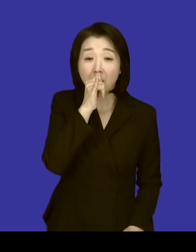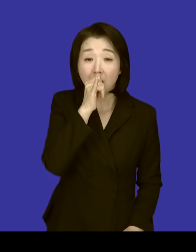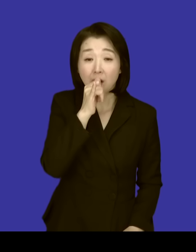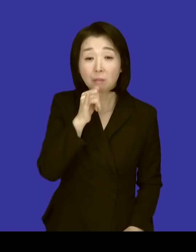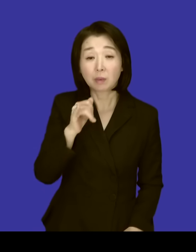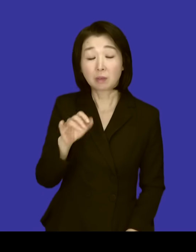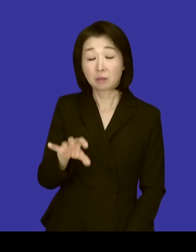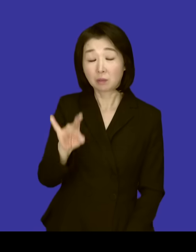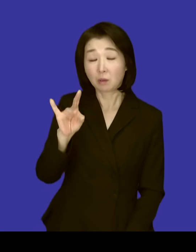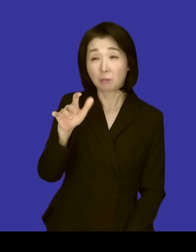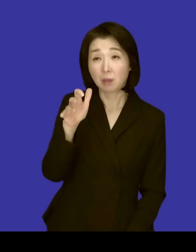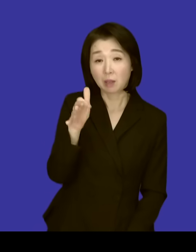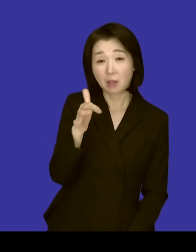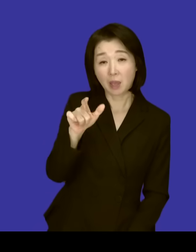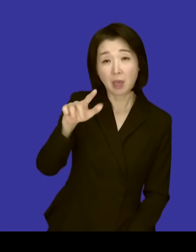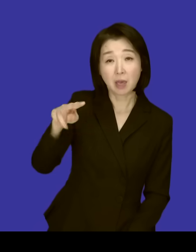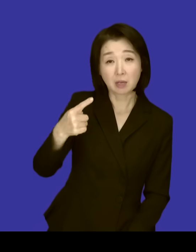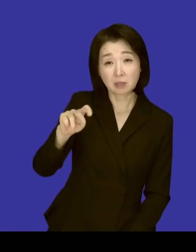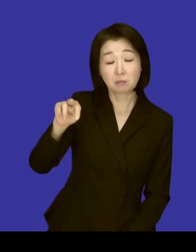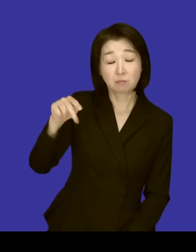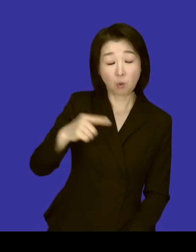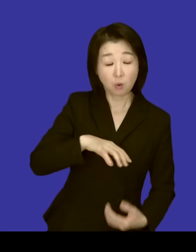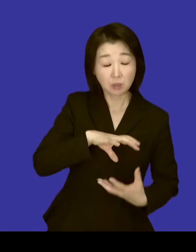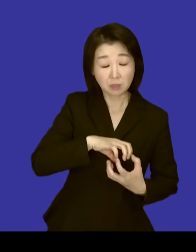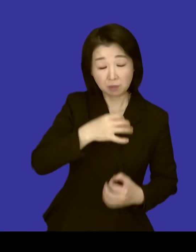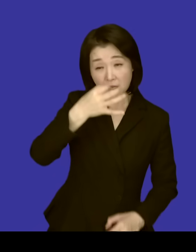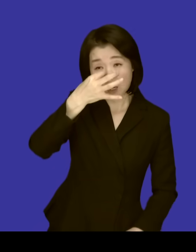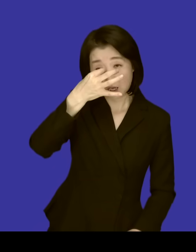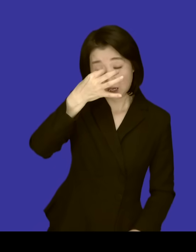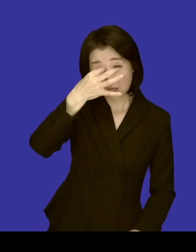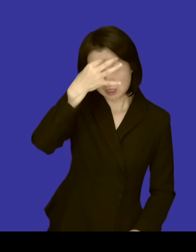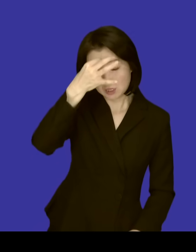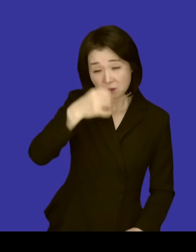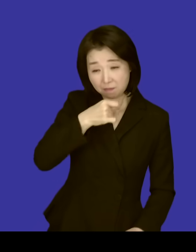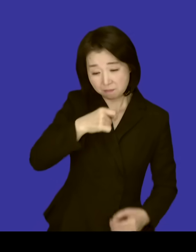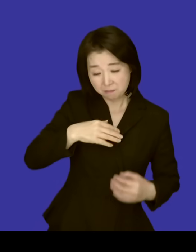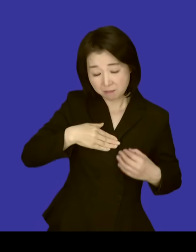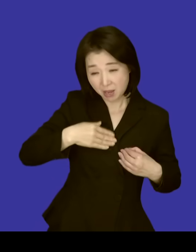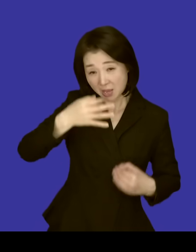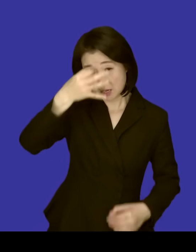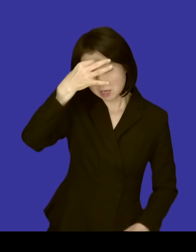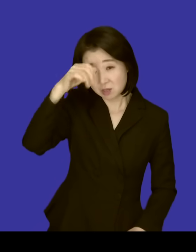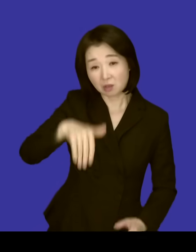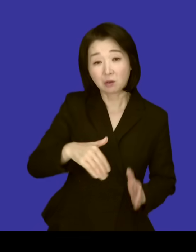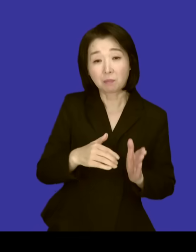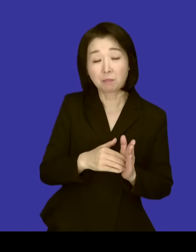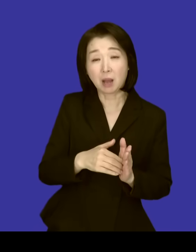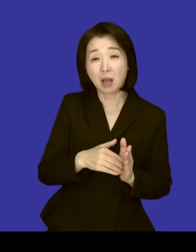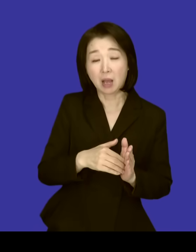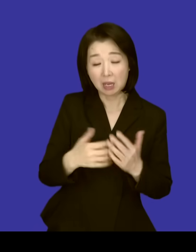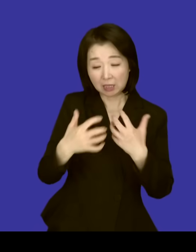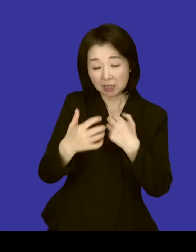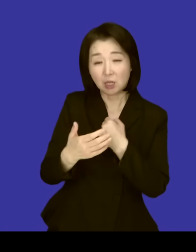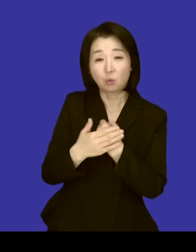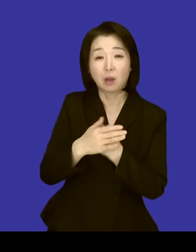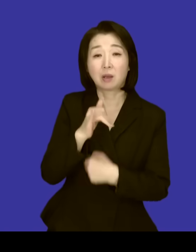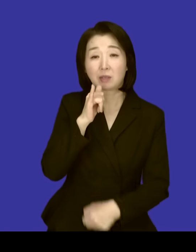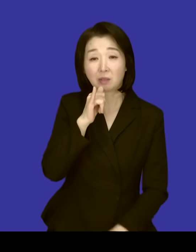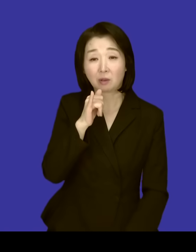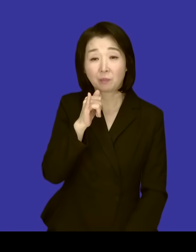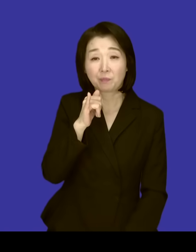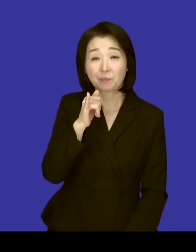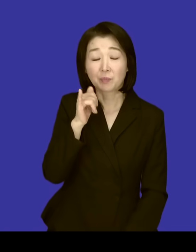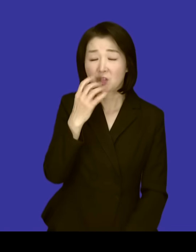에크모라고 하죠. 그 심장 폐 기능이 떨어졌을 때 그 심장 폐 기능을 도와주는 기계 장치들이 있어요. 이제